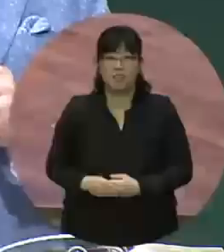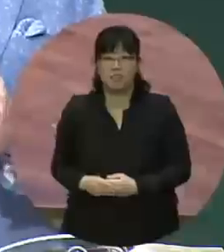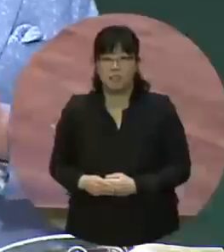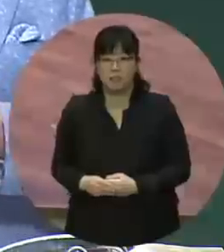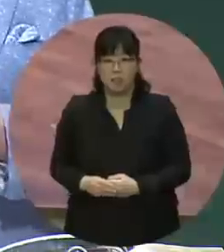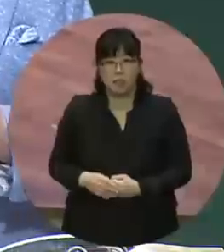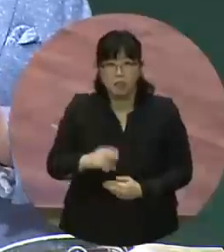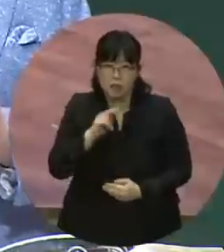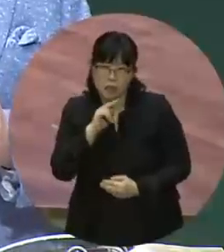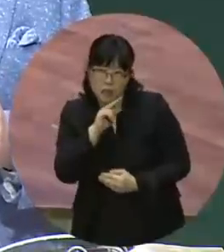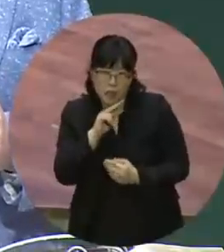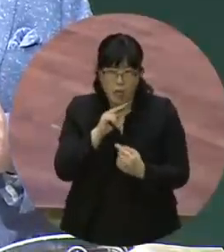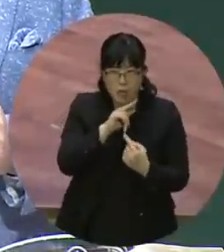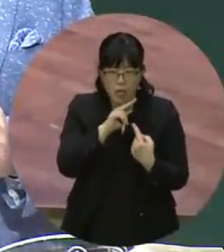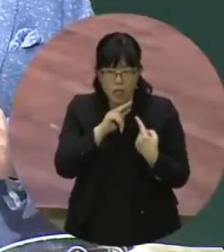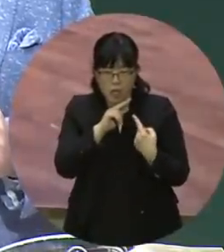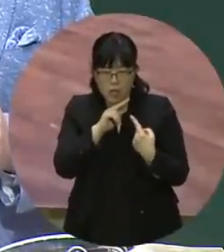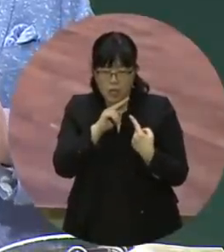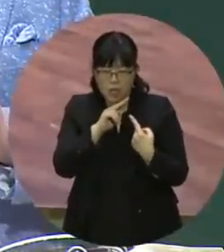못 박아버렸어.